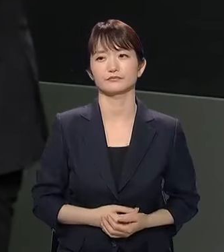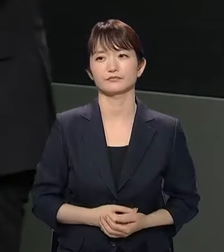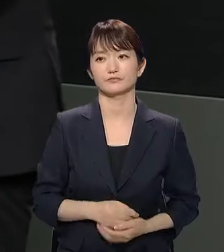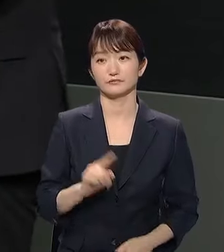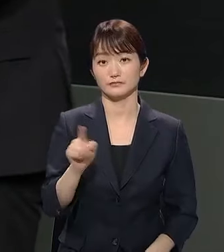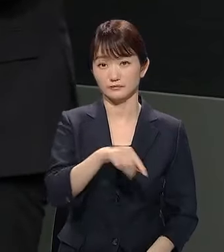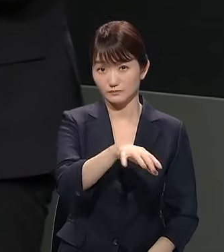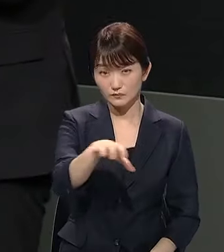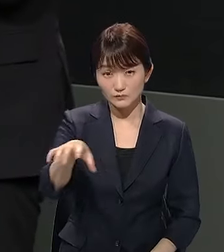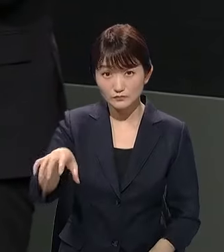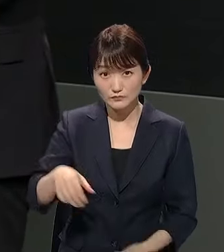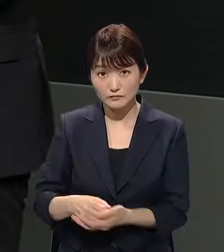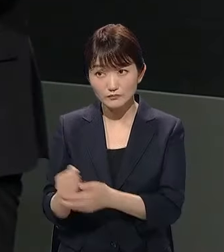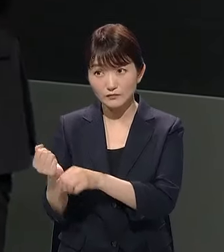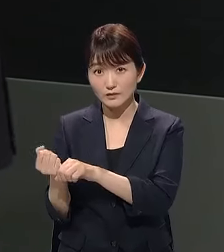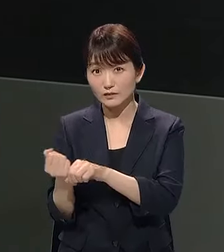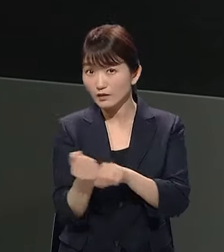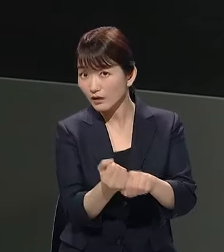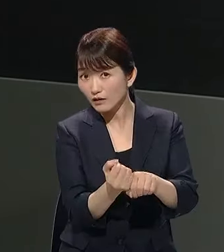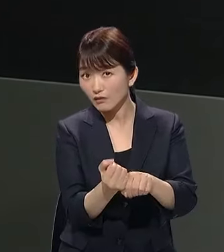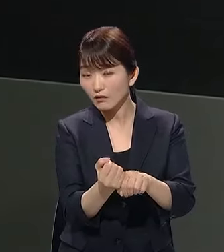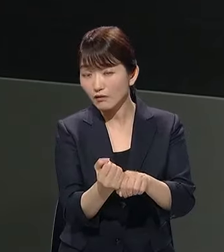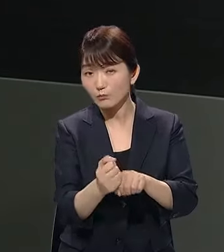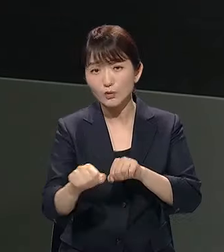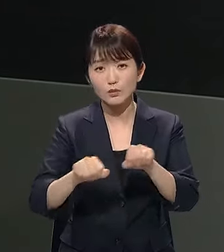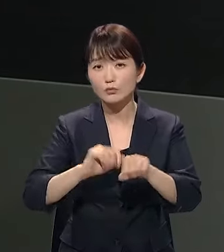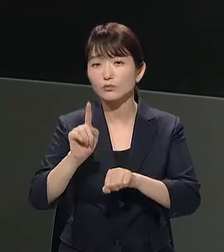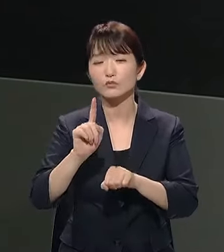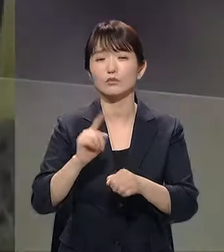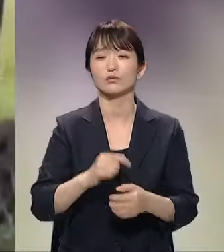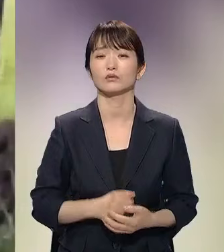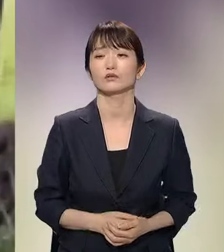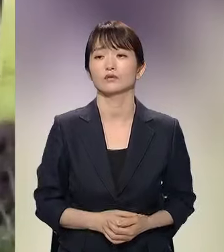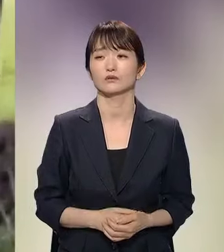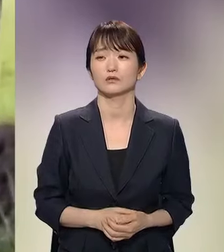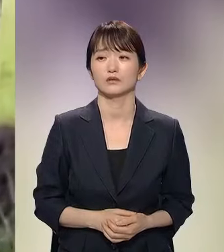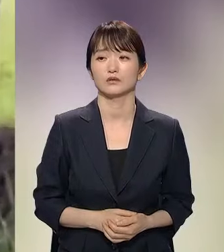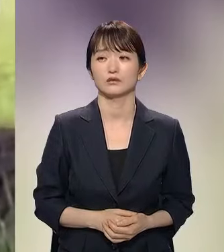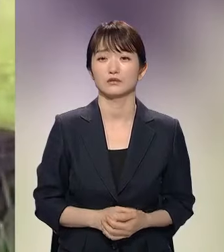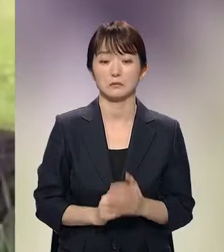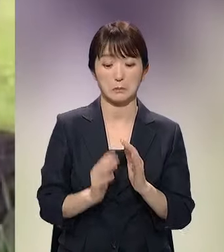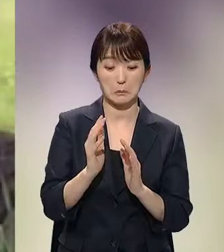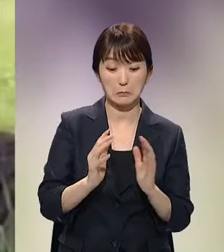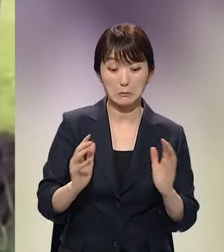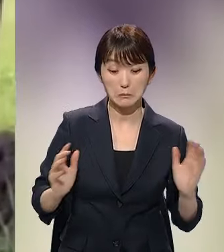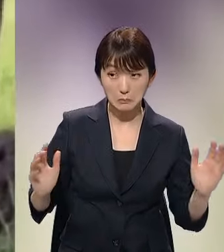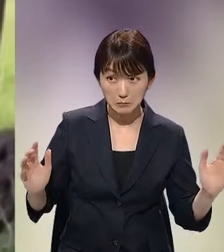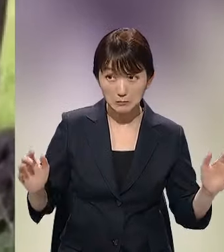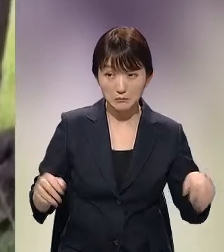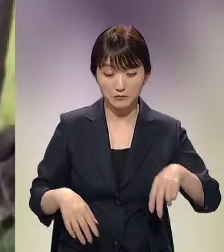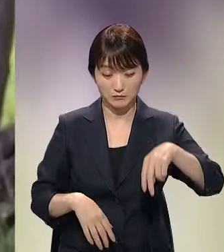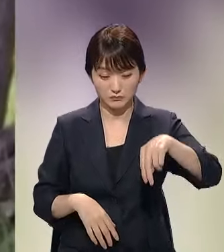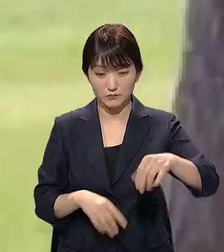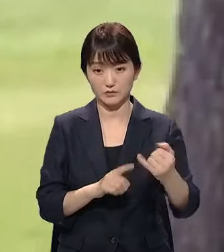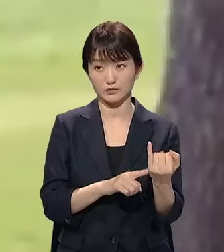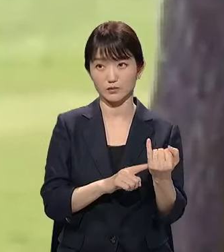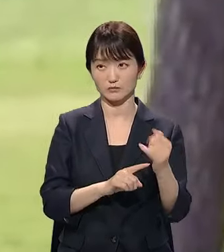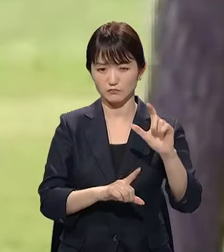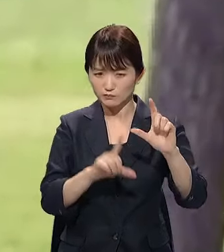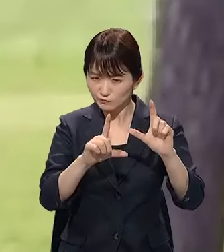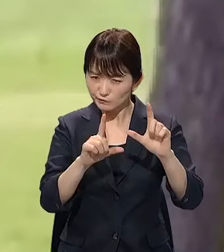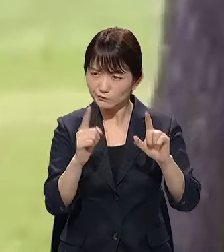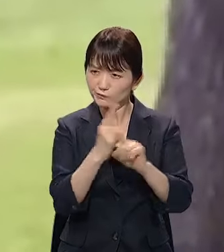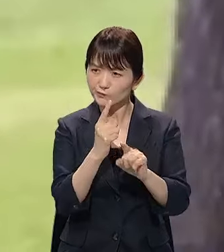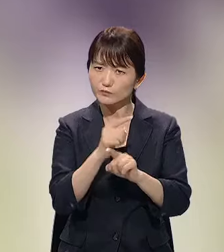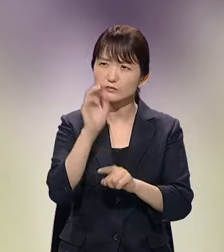아무데서나 나이스 샷 뭐 제목으로 다 설명이 되죠 만나 보시죠 잔디밭 위에 선 여성이 자세를 잡는데요 앞을